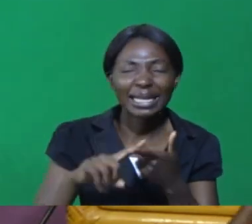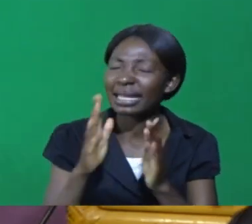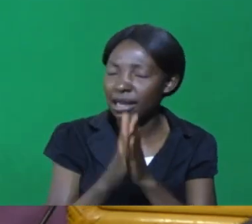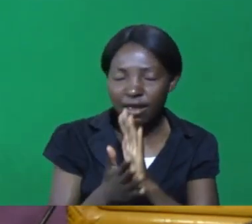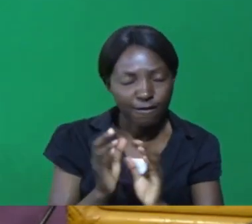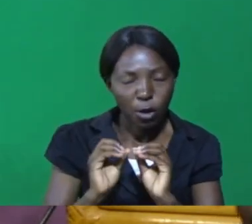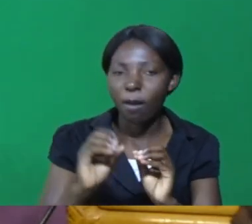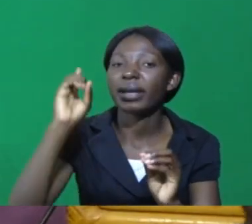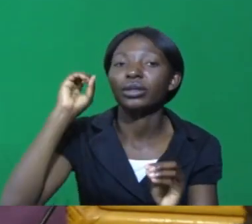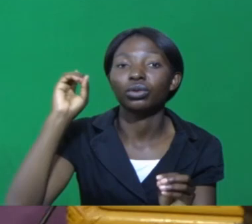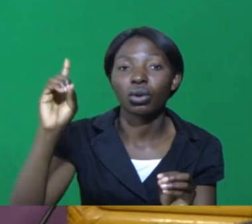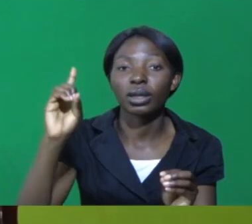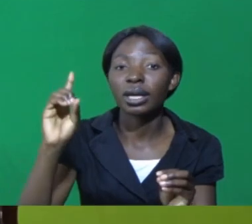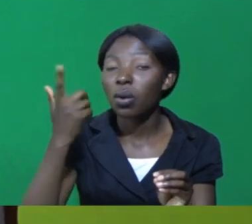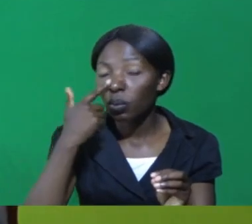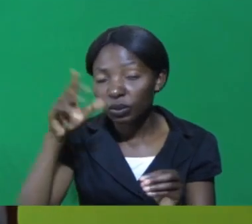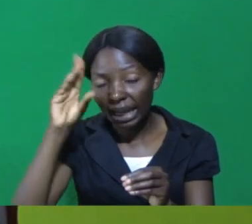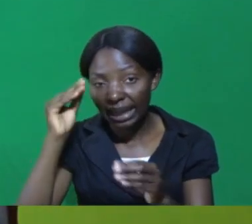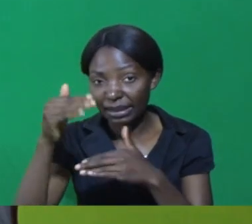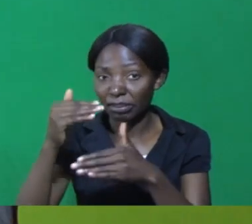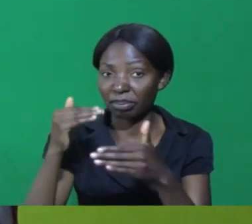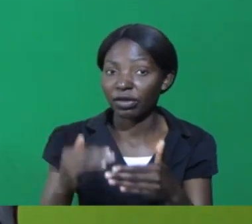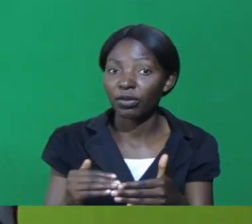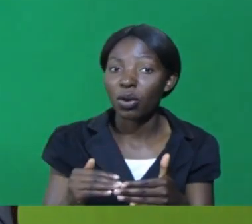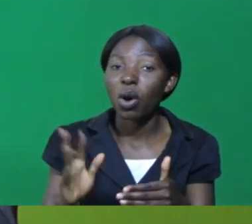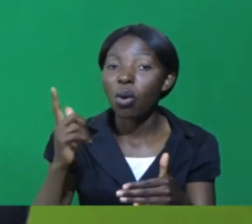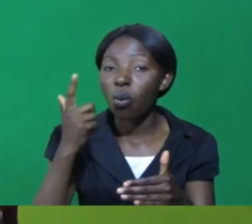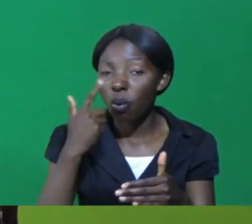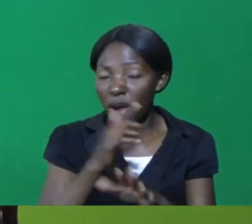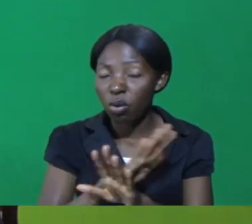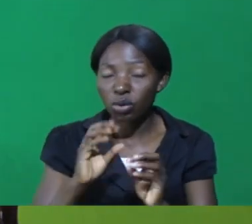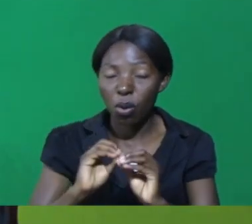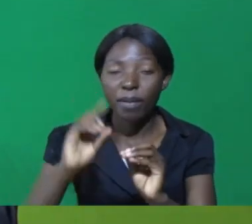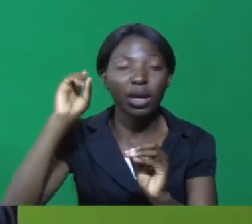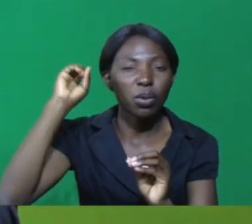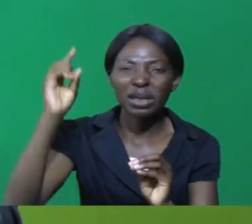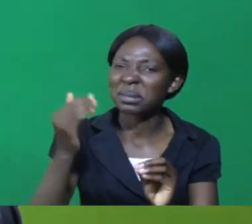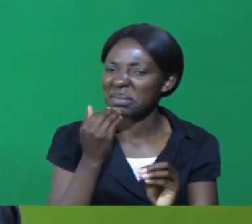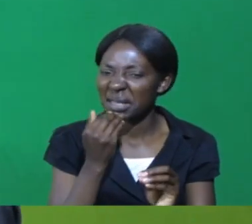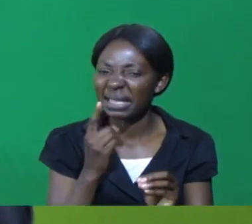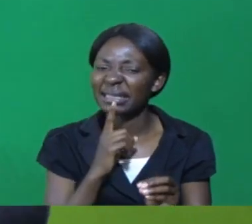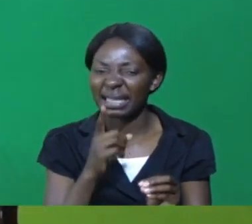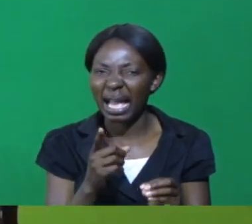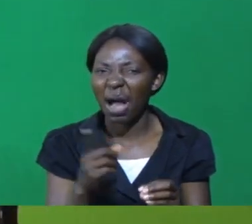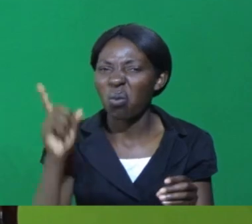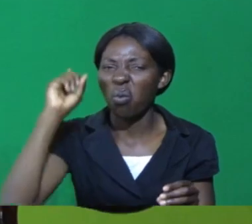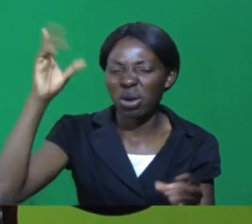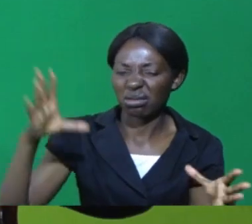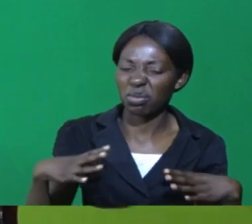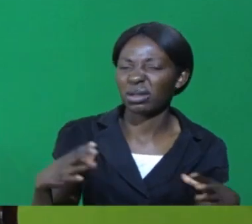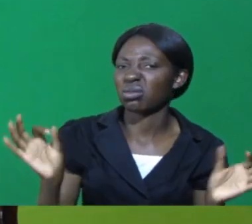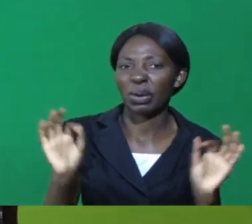chii bhaibheri kana achiti kumhura mwari chakapfuura vateereri kuti kumhura mwari kudzikisira mwari,